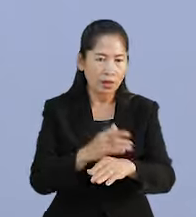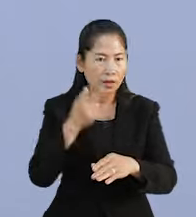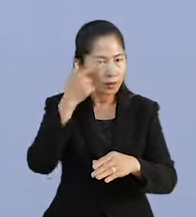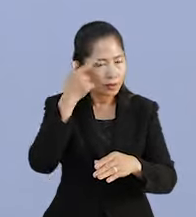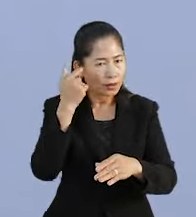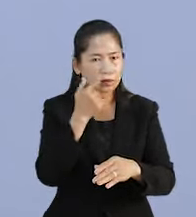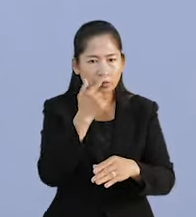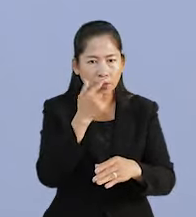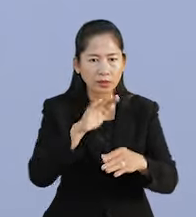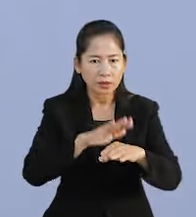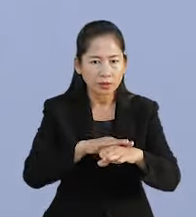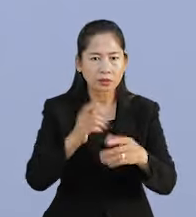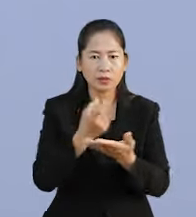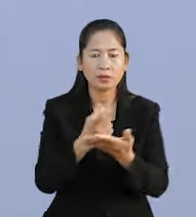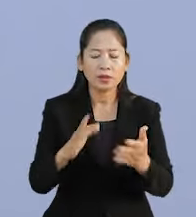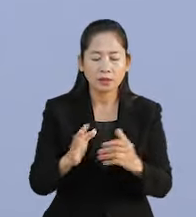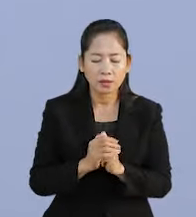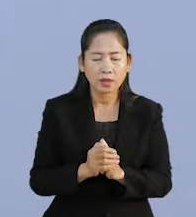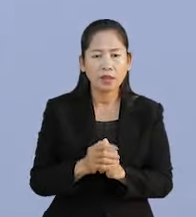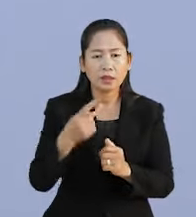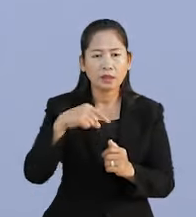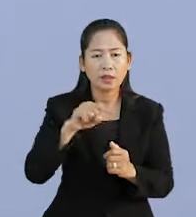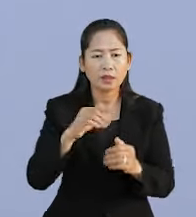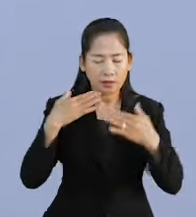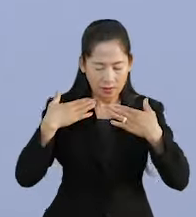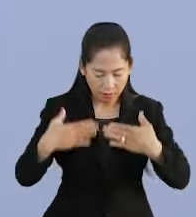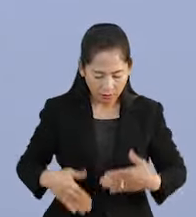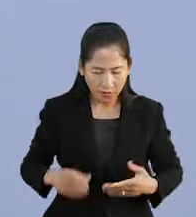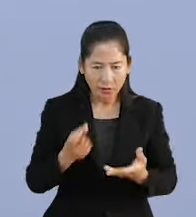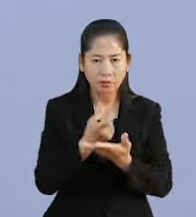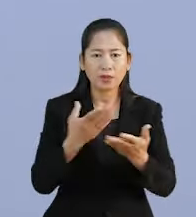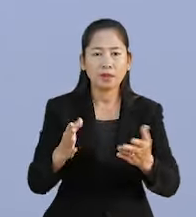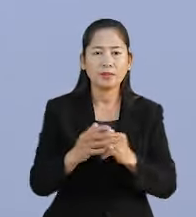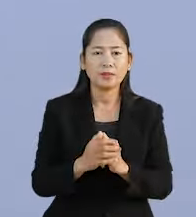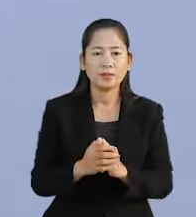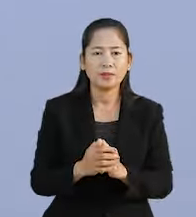ត់ច្រមុះដៃជើងដូចម្ដេចតាគាត់ស្លៀកពាក់ដូចម្ដេចចា